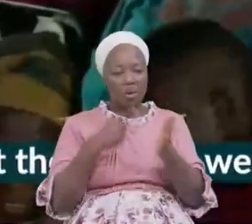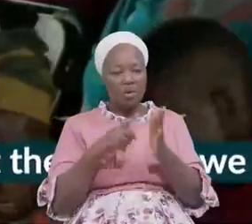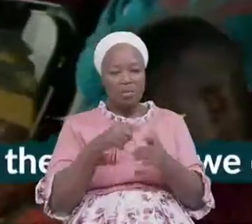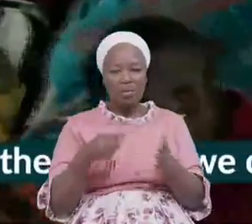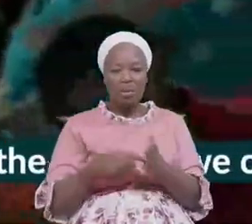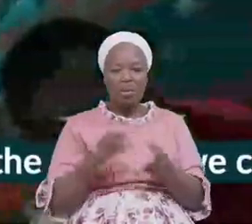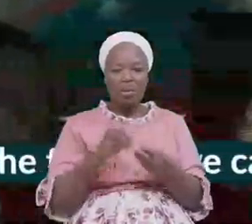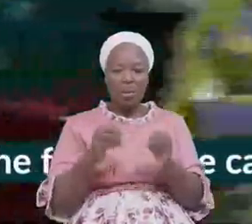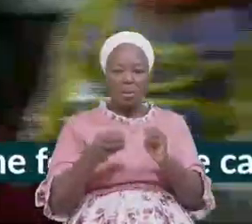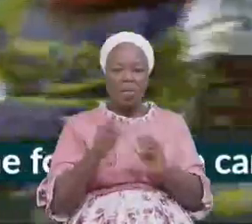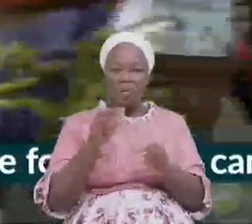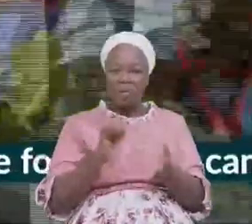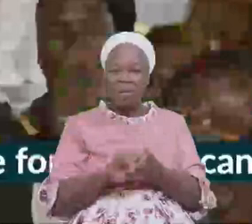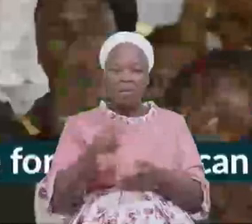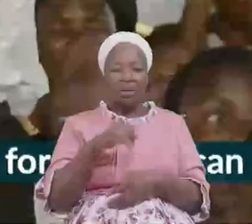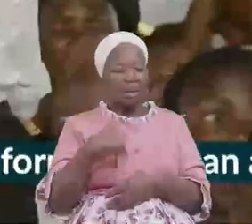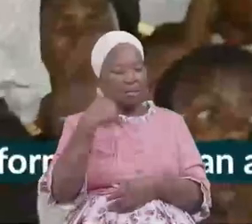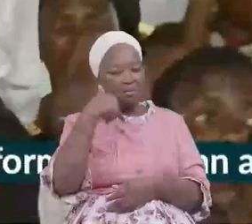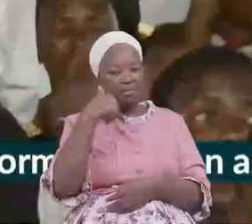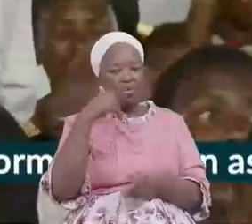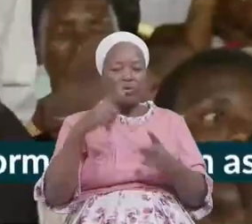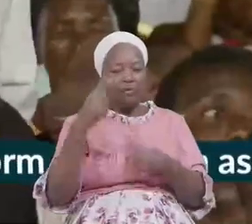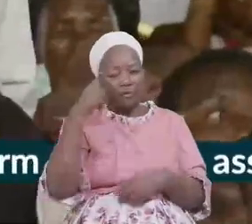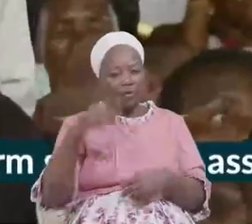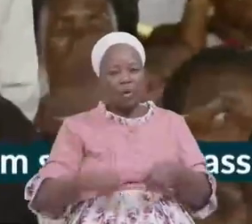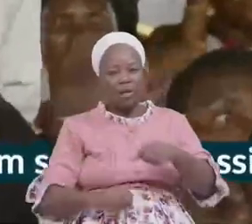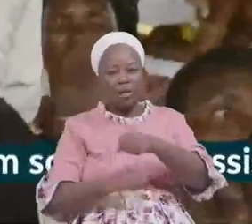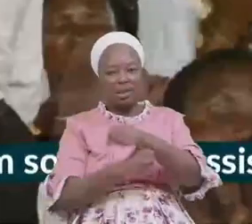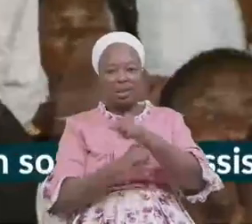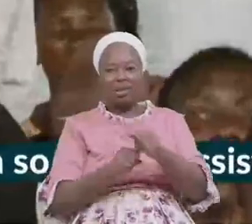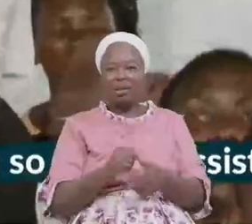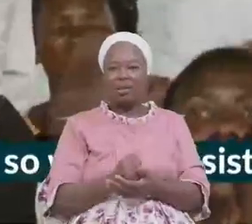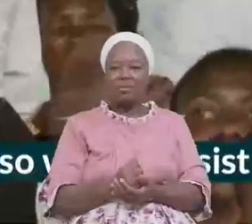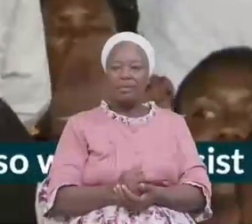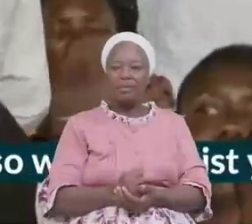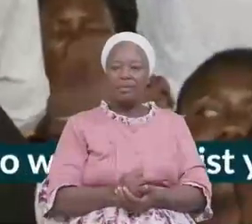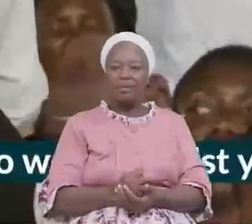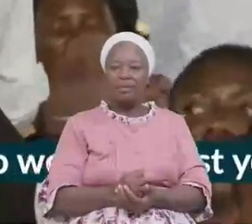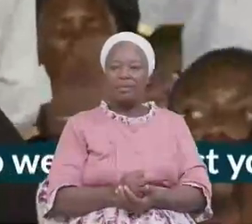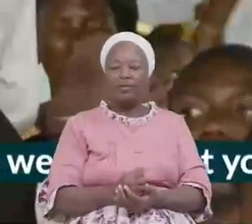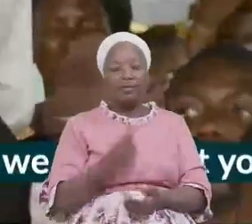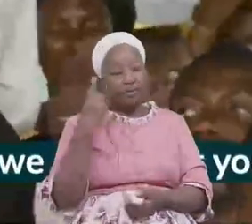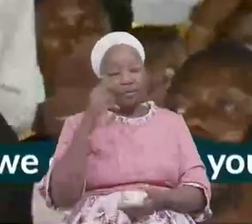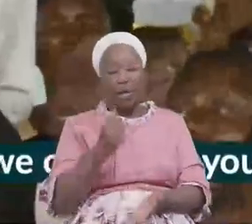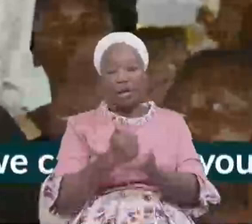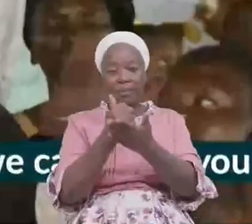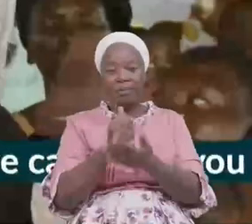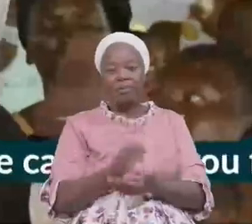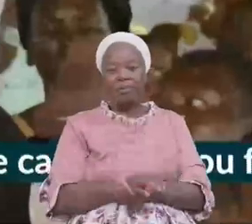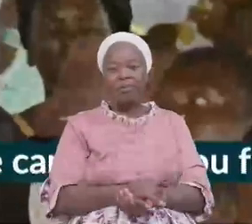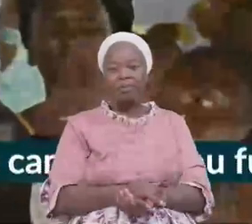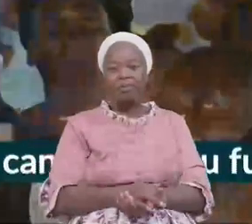Et vous qui êtes en ligne, il y a un lien qui défile, cliquez dessus et un formulaire va